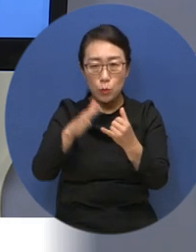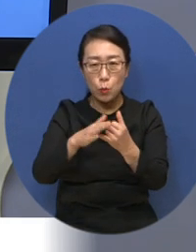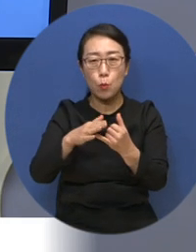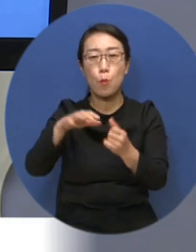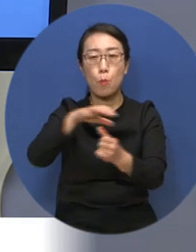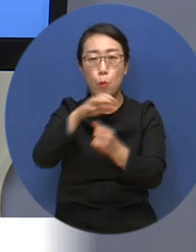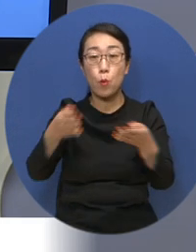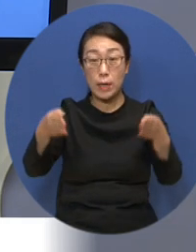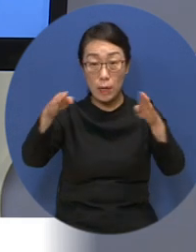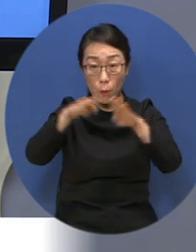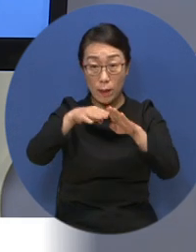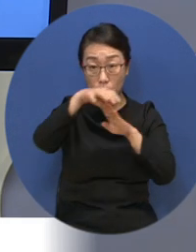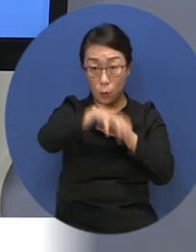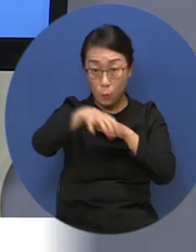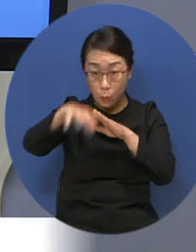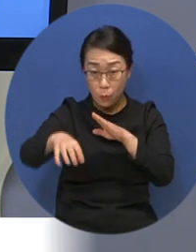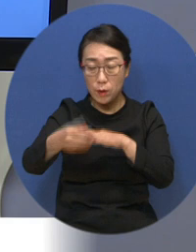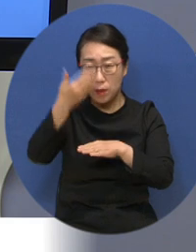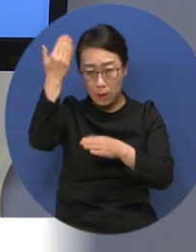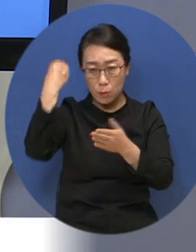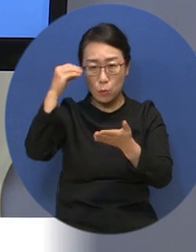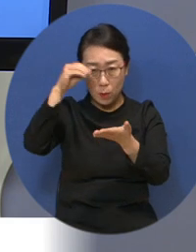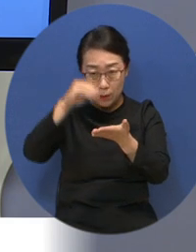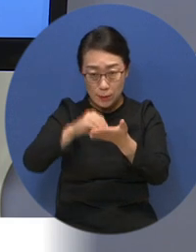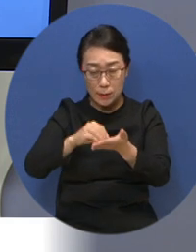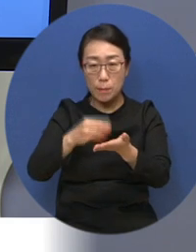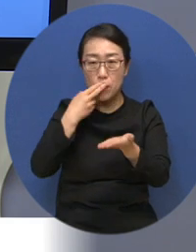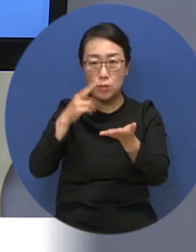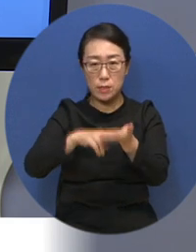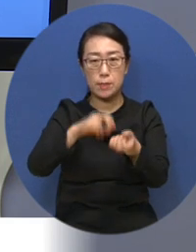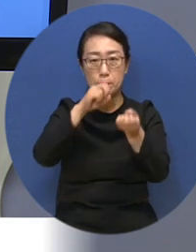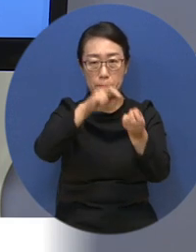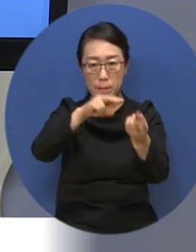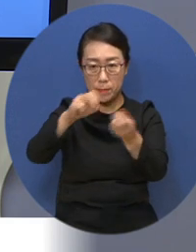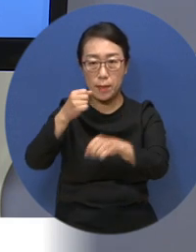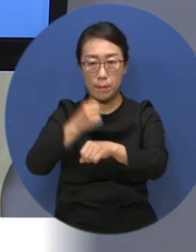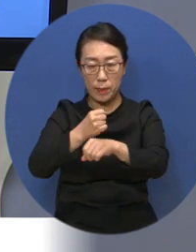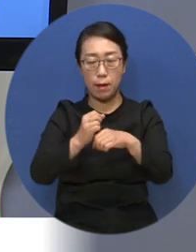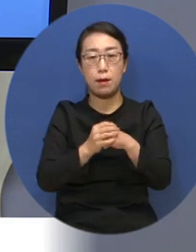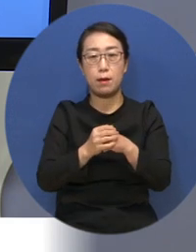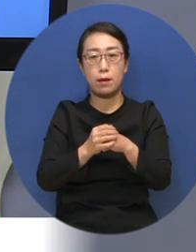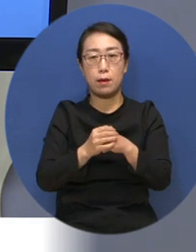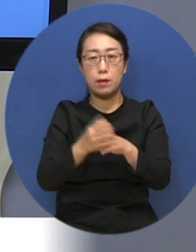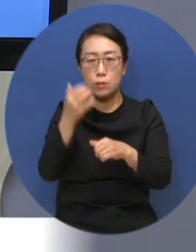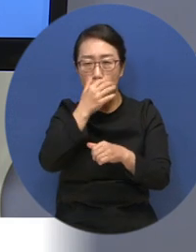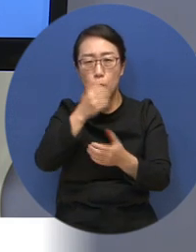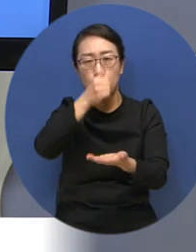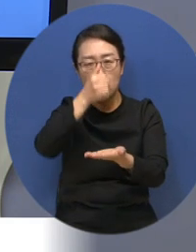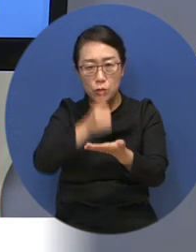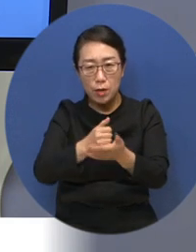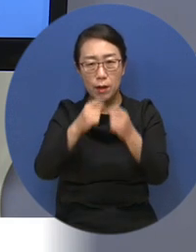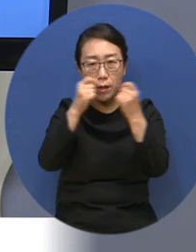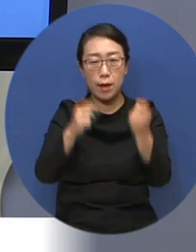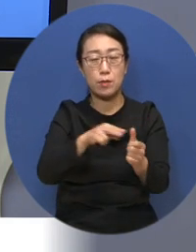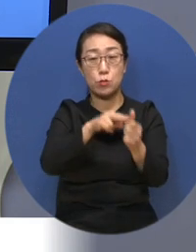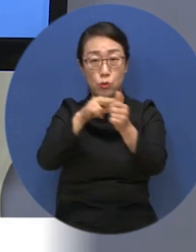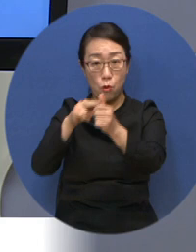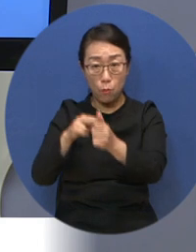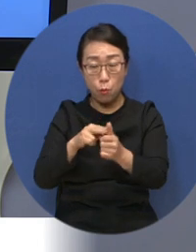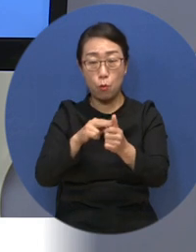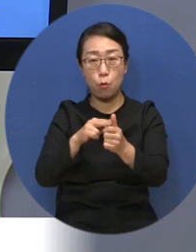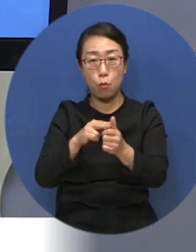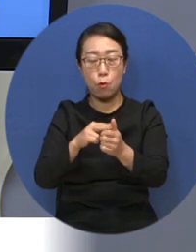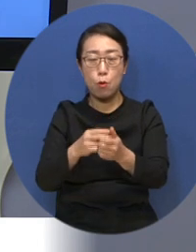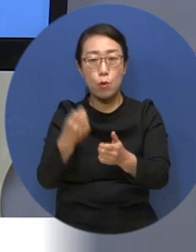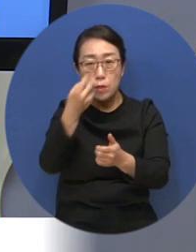보호 기관에 대해서는 이전처럼 우편 고지서가 발송됩니다 성범죄자 신상정보 모바일 고지서